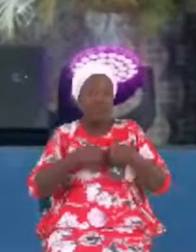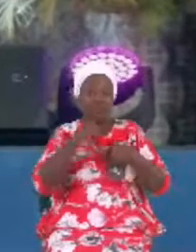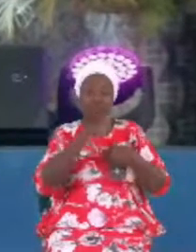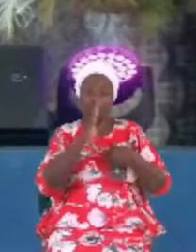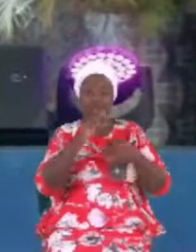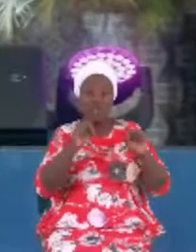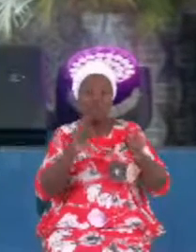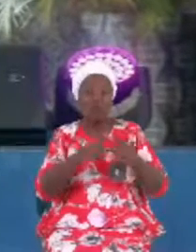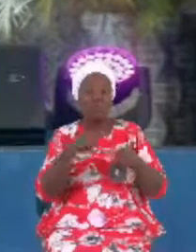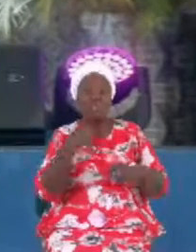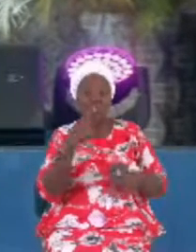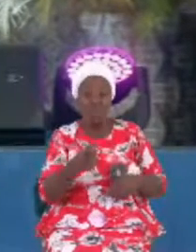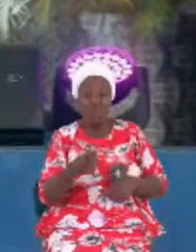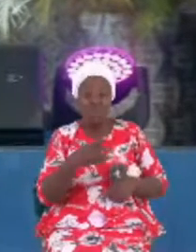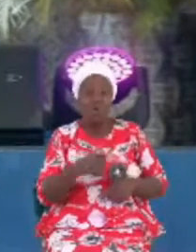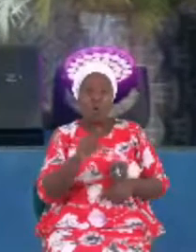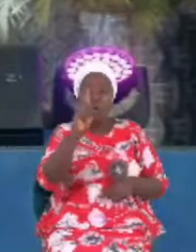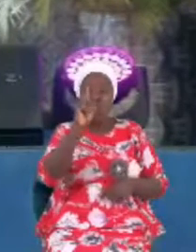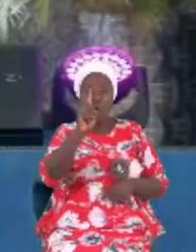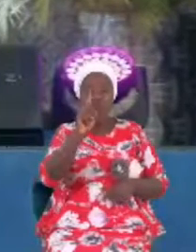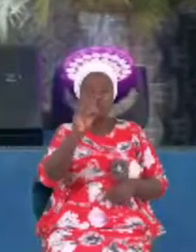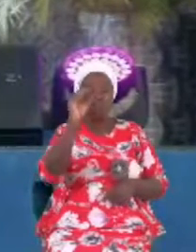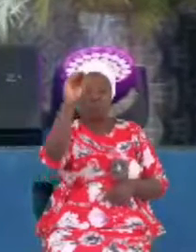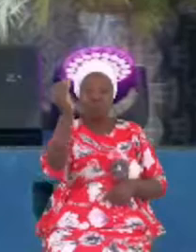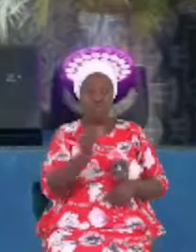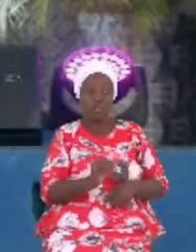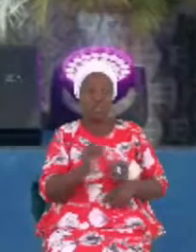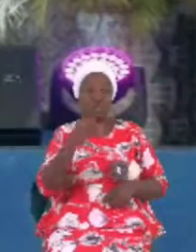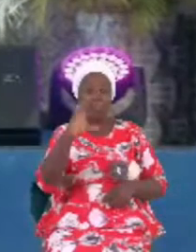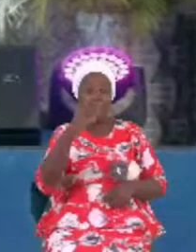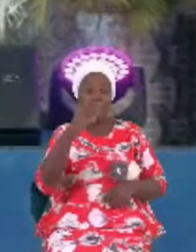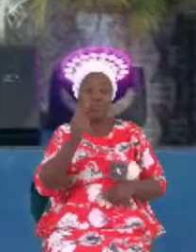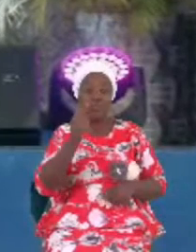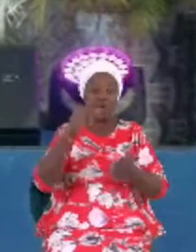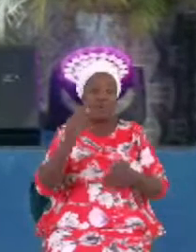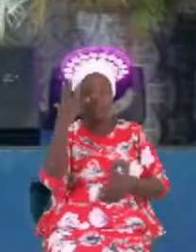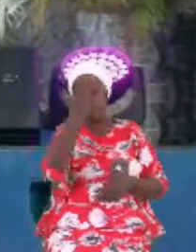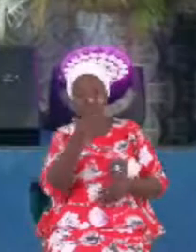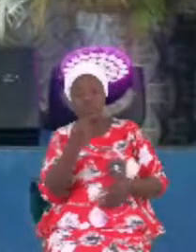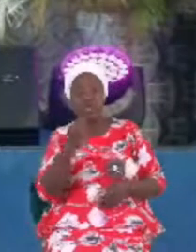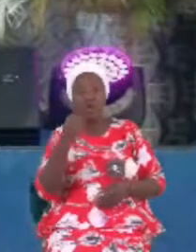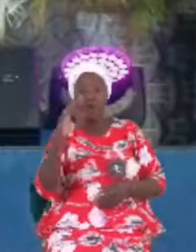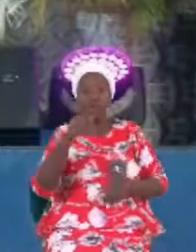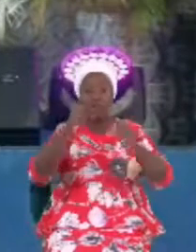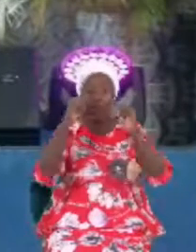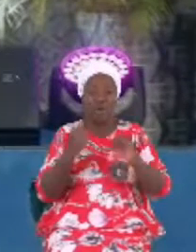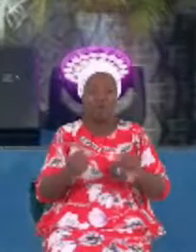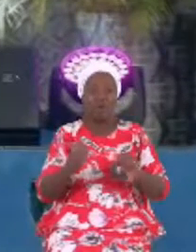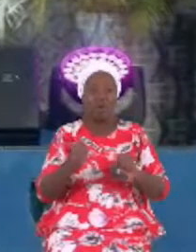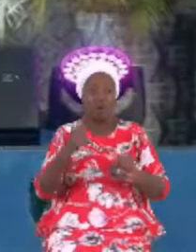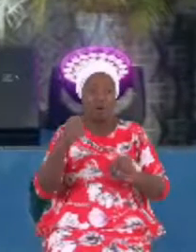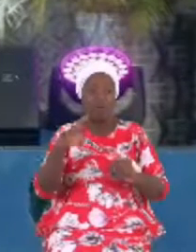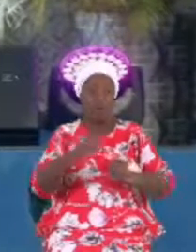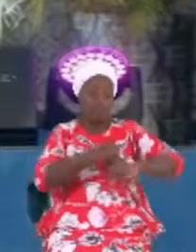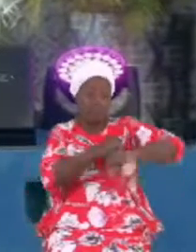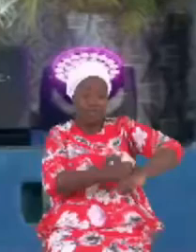n'ont pas pu vous dire. 1% de la gloire, de la beauté et de la puissance, de